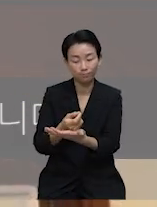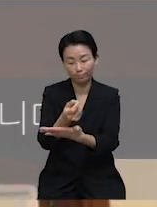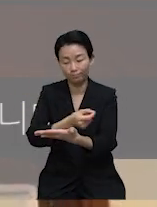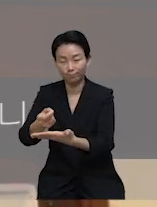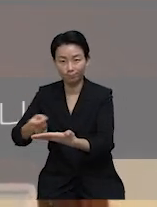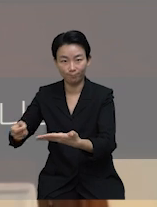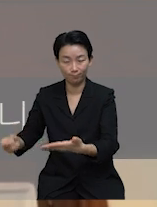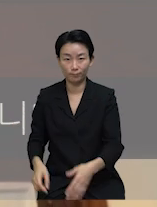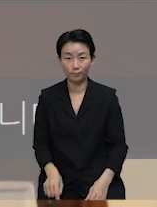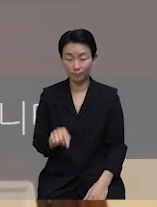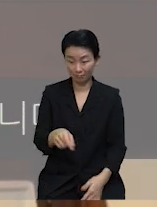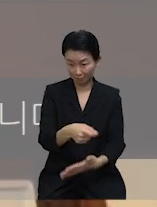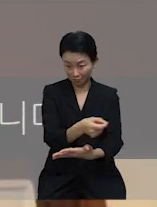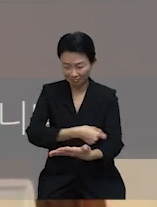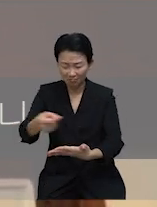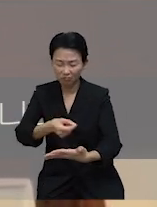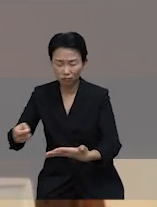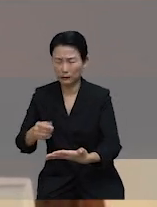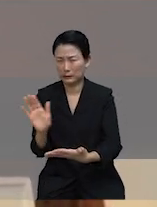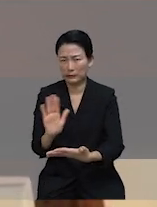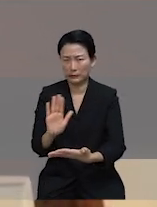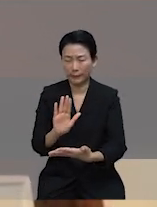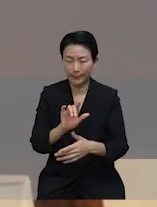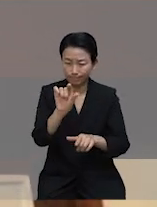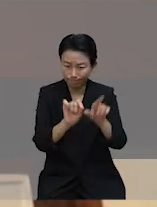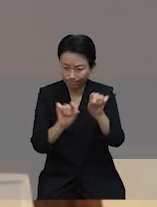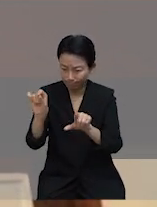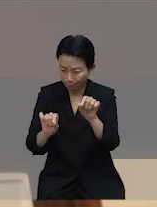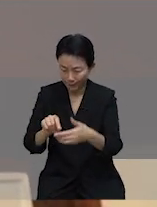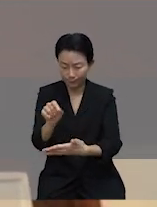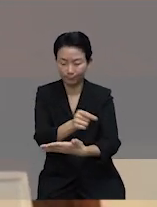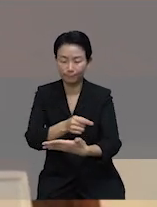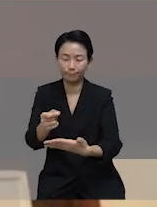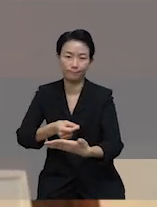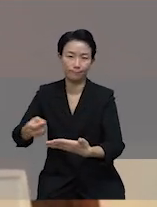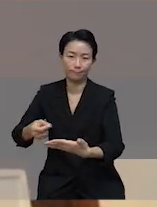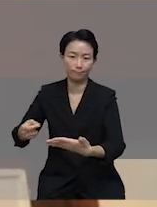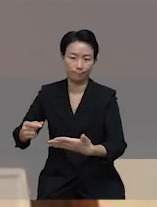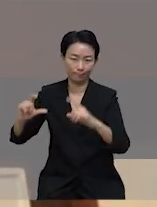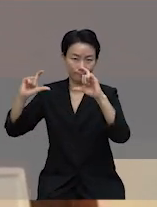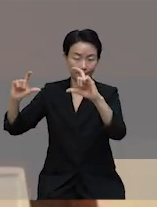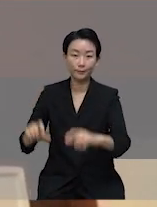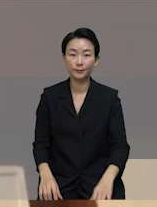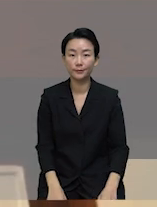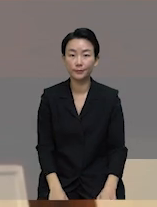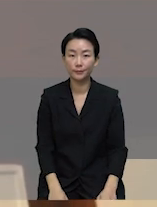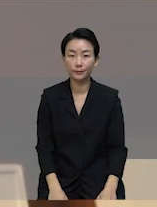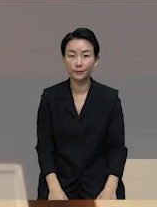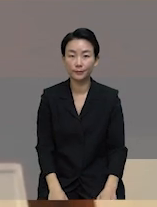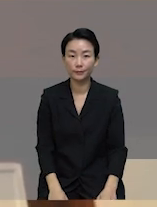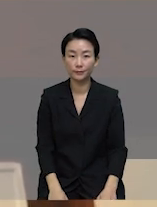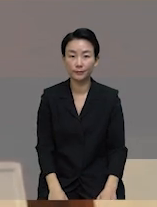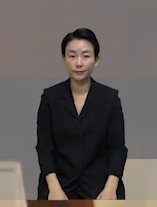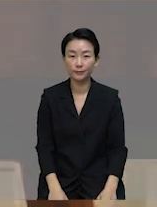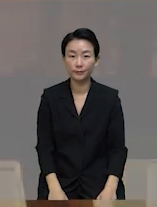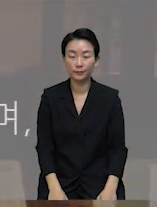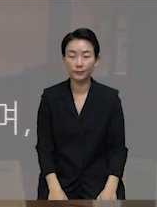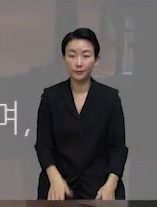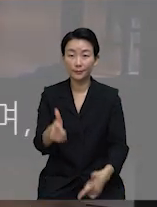논어의 구절이 걸려 있습니다. 이 글자들은 한 번에 쓰여진 것이 아니라 집자된